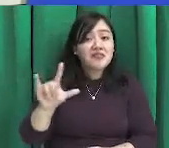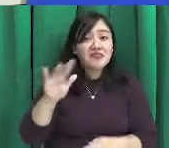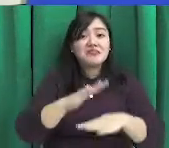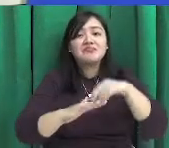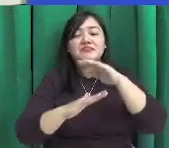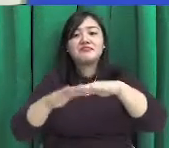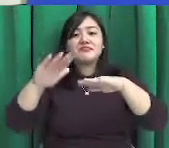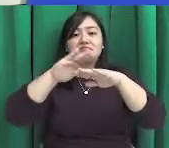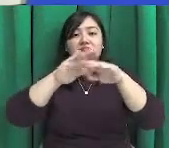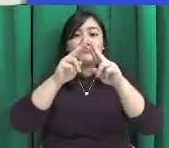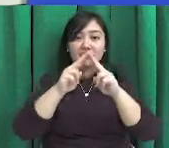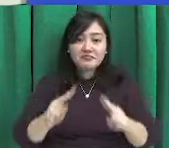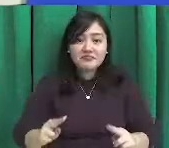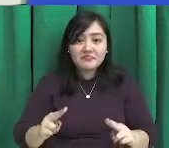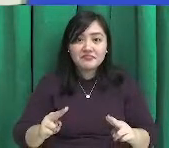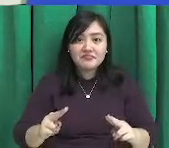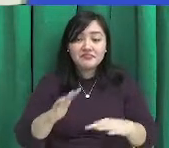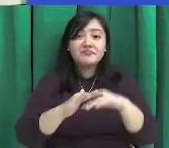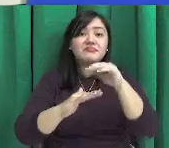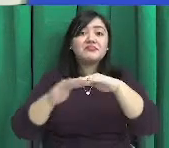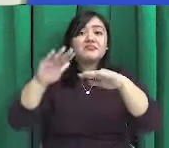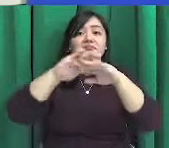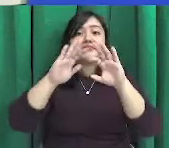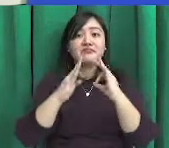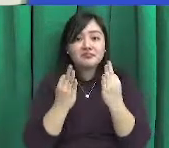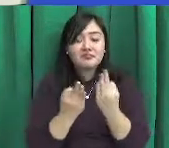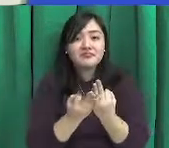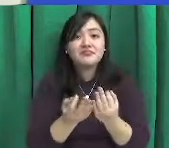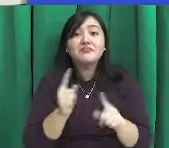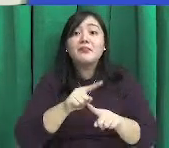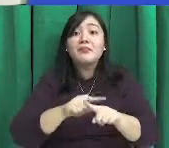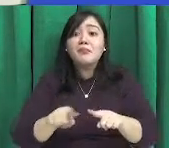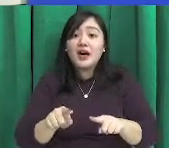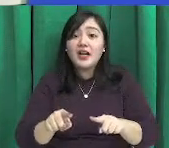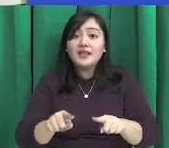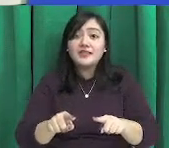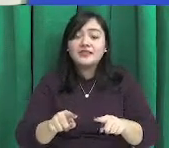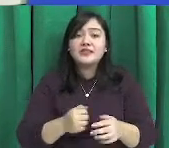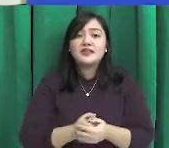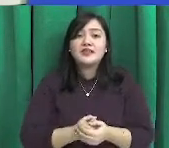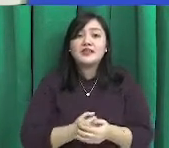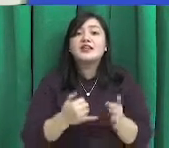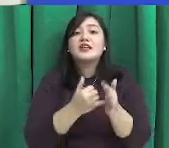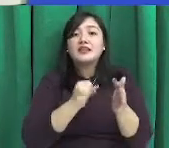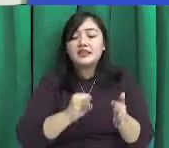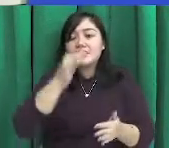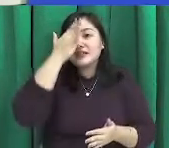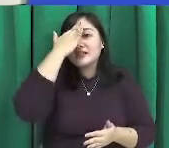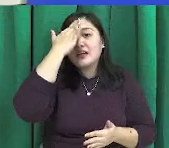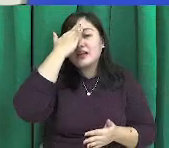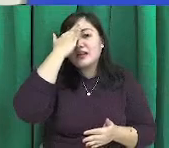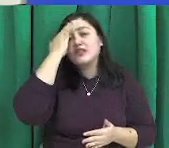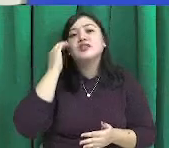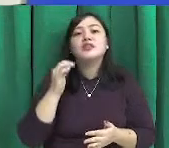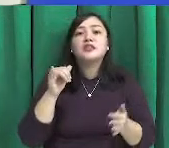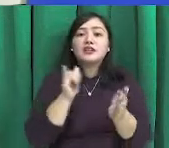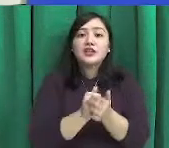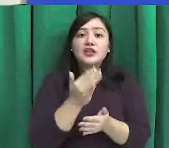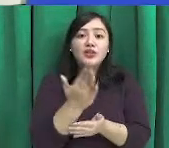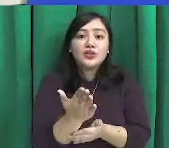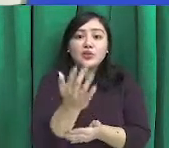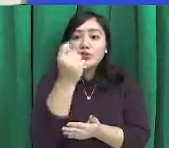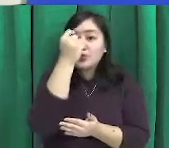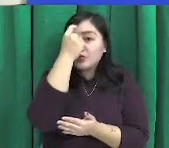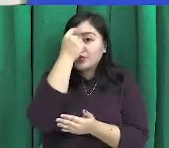the house. Why? Because you are now applying what you understood from the information that you